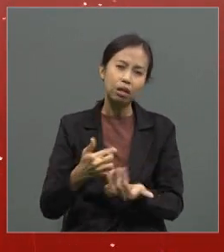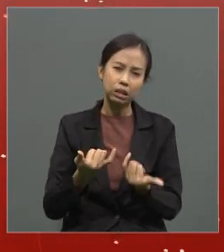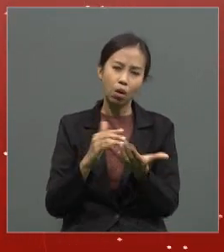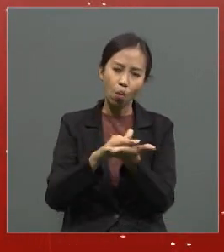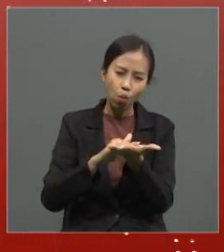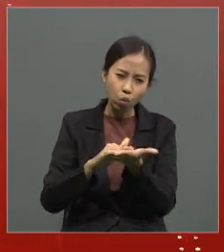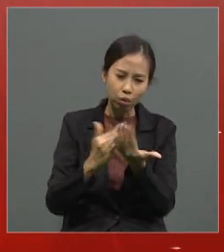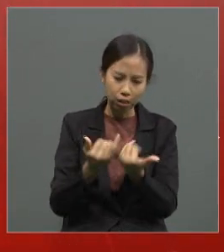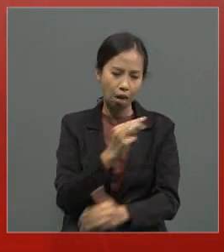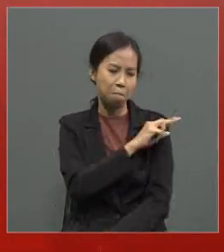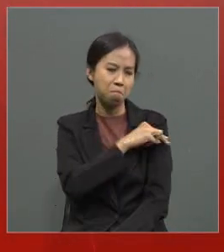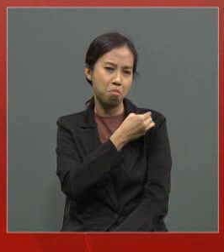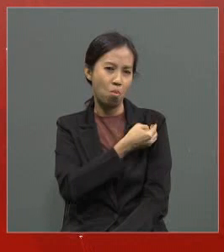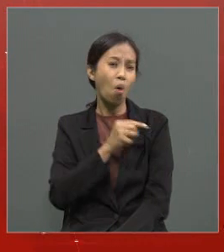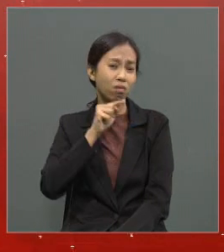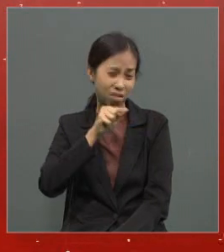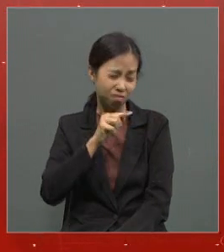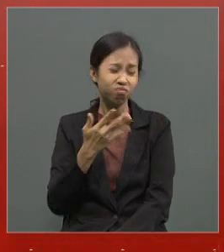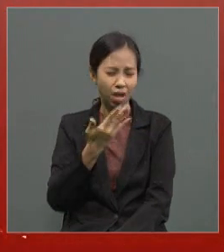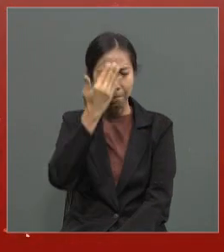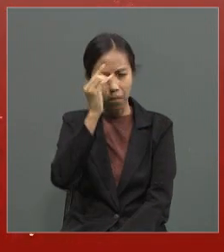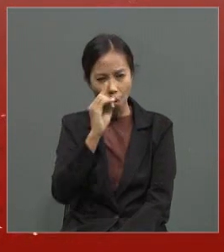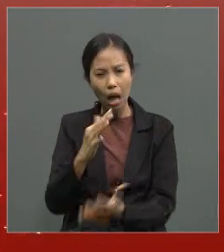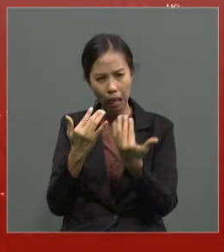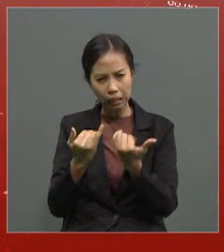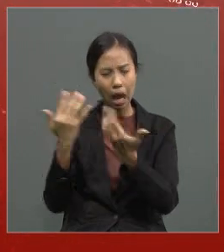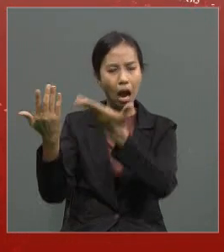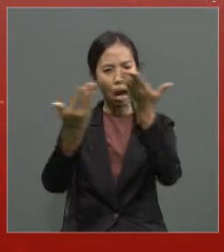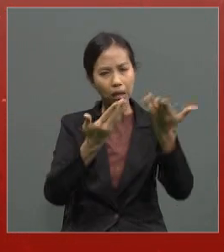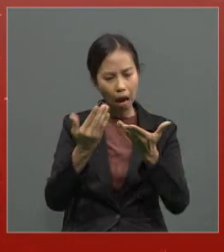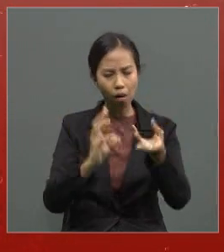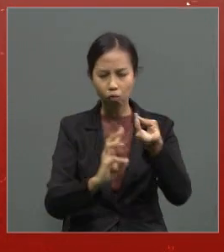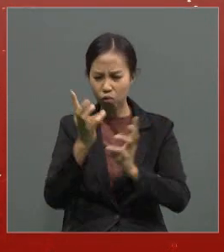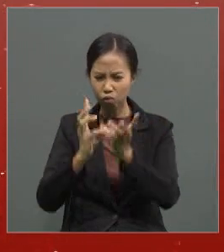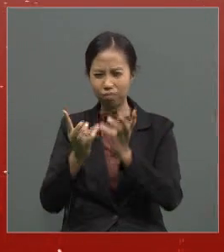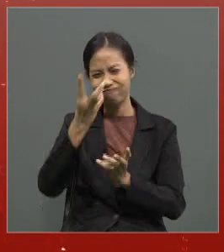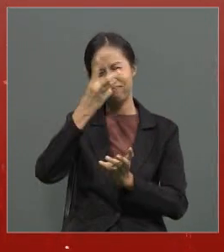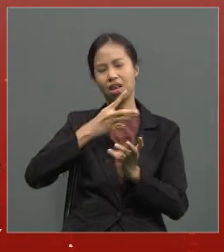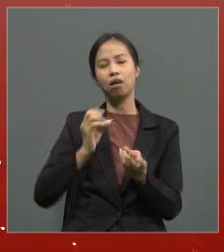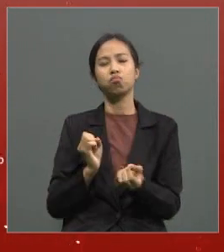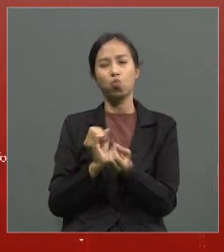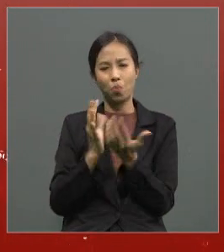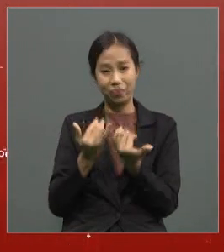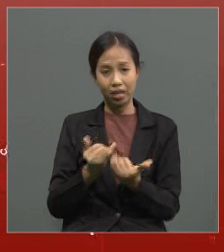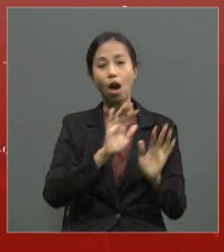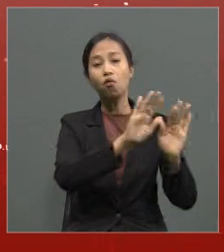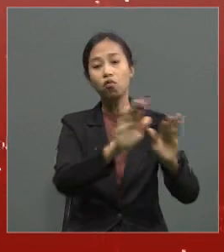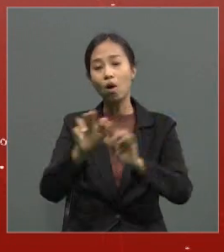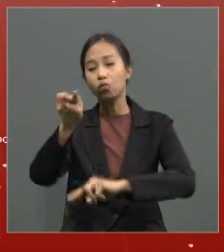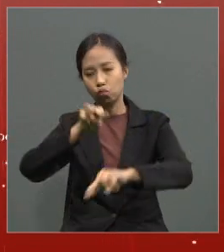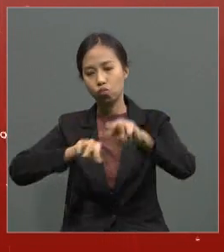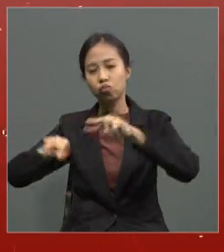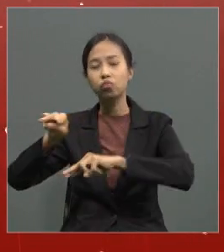หมอบอกว่าช่วงนี้เนี่ยคนเป็นกันเยอะอากาศและฝุ่นก็มีส่วนดูแลตัวเองกันด้วยนะครับทานี้เนี่ยก็ทราบจากทาง